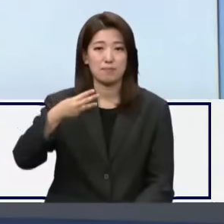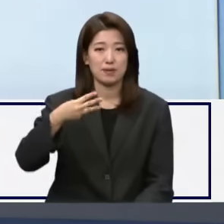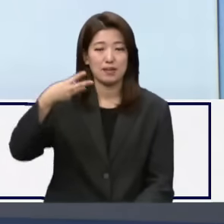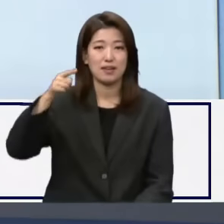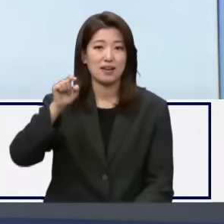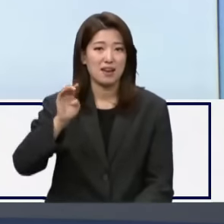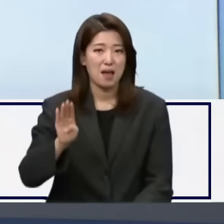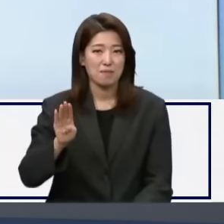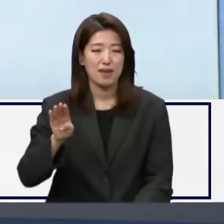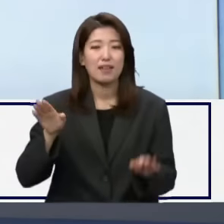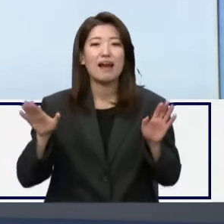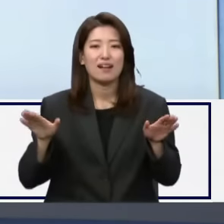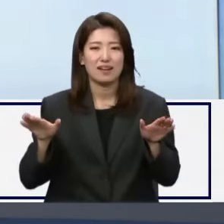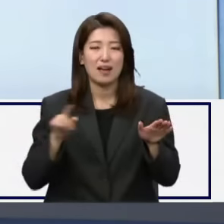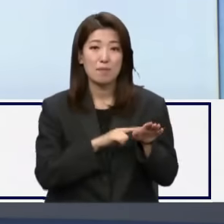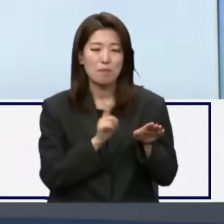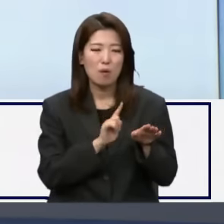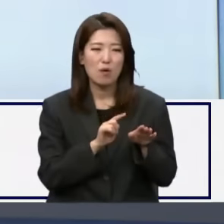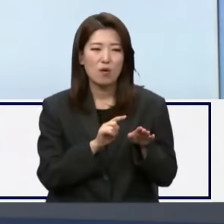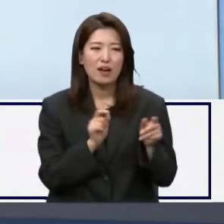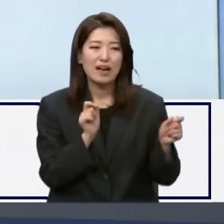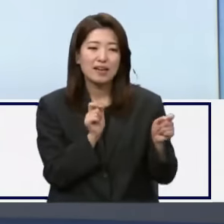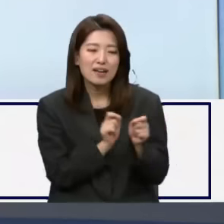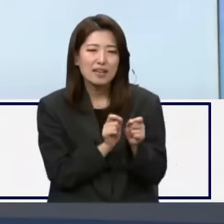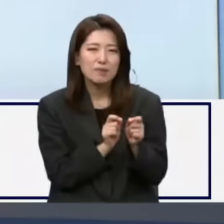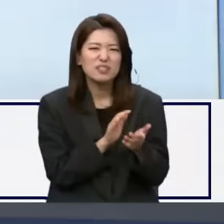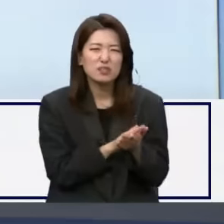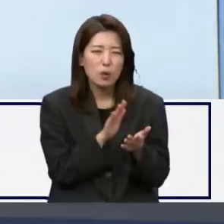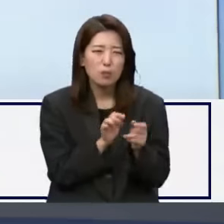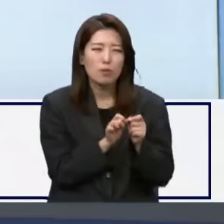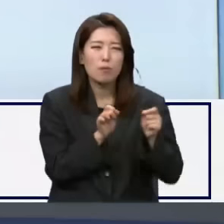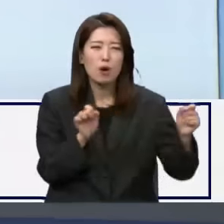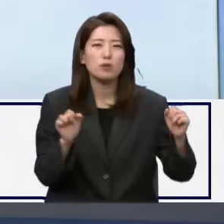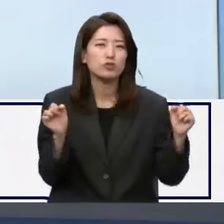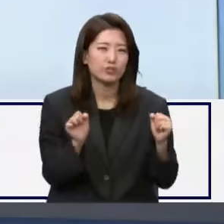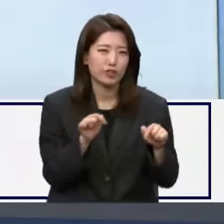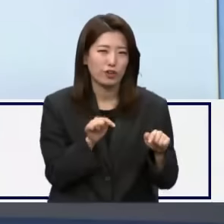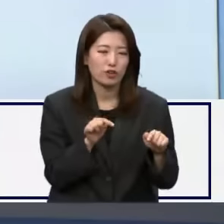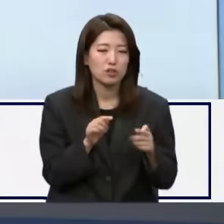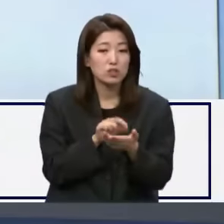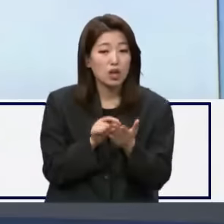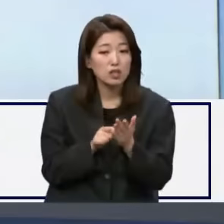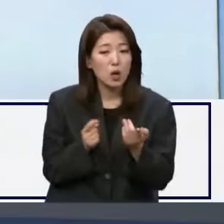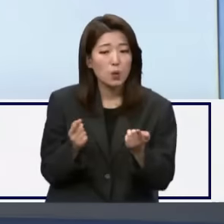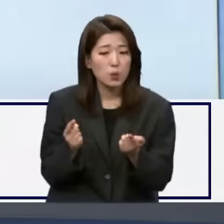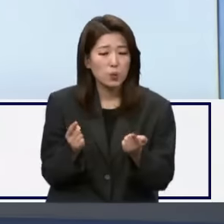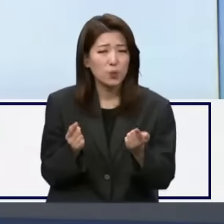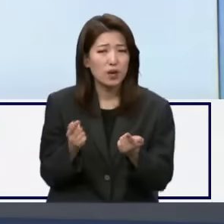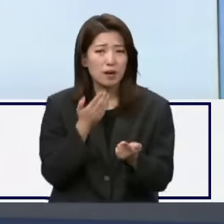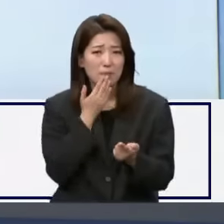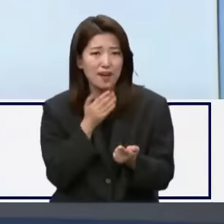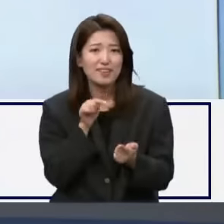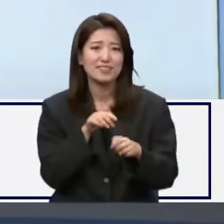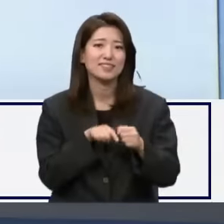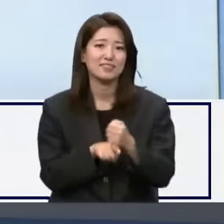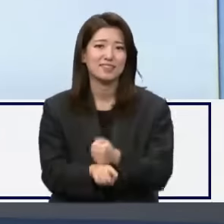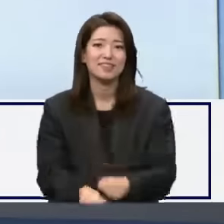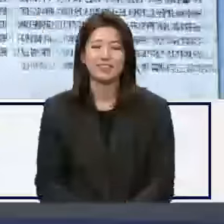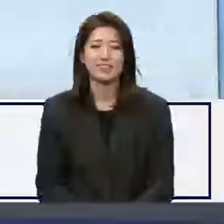될 것이냐 그게 관건이다 말씀도 또 해 주셨어요네 그근데 여기에 대해서 국민도 또 한 마디를 했습니다 뭐라고